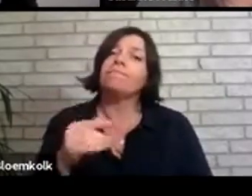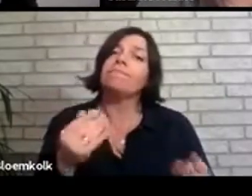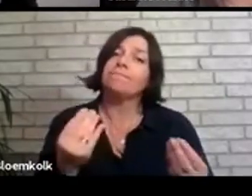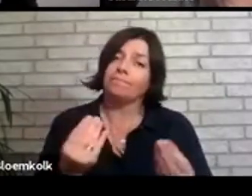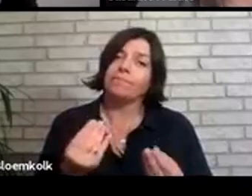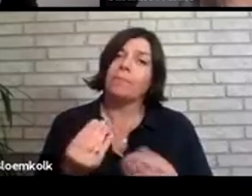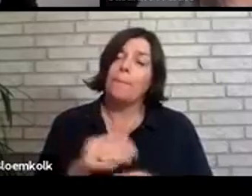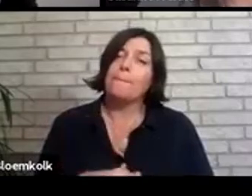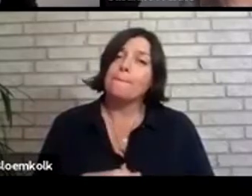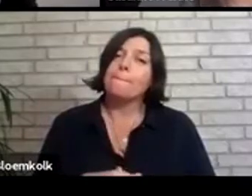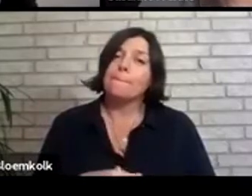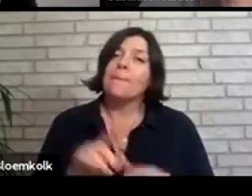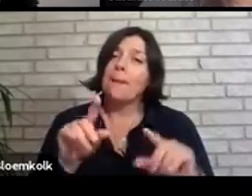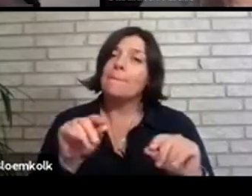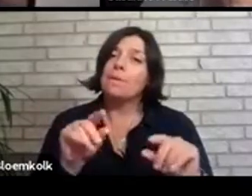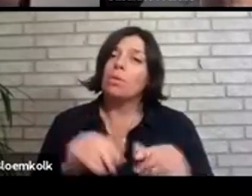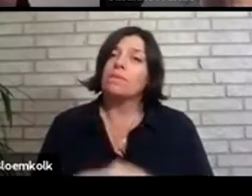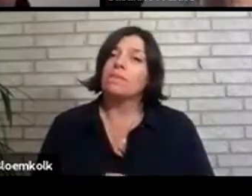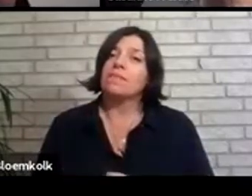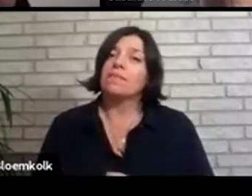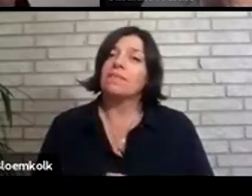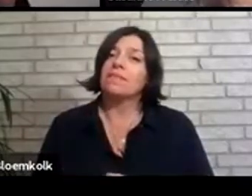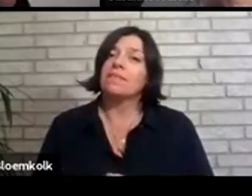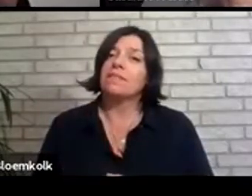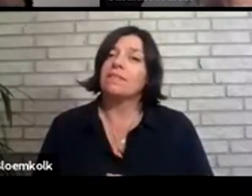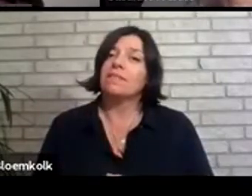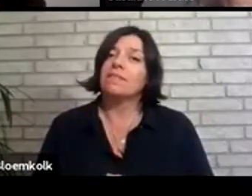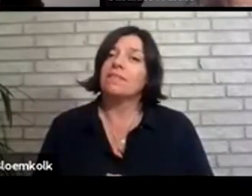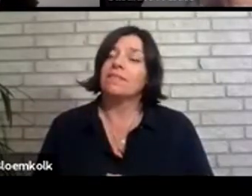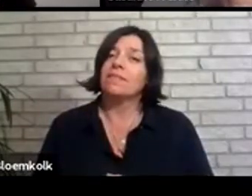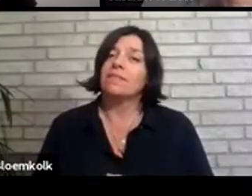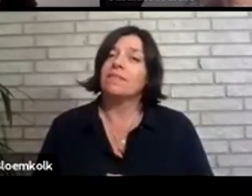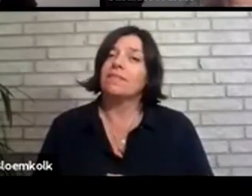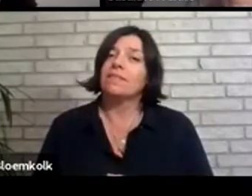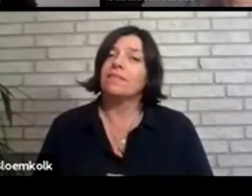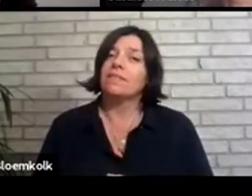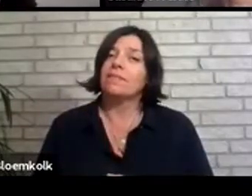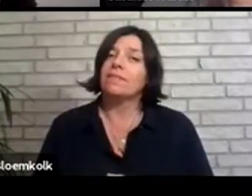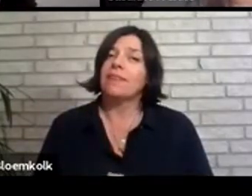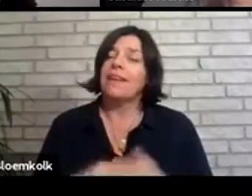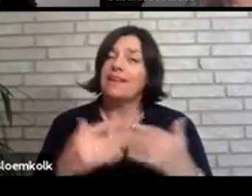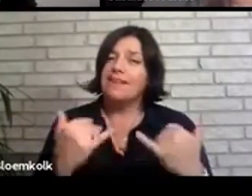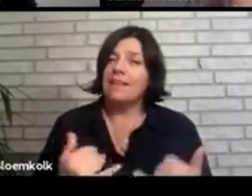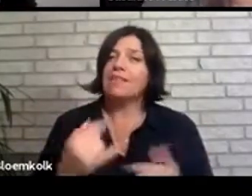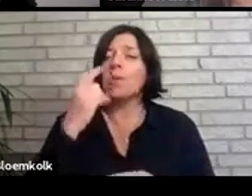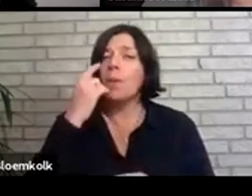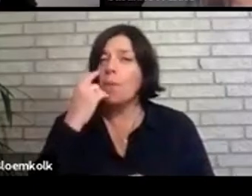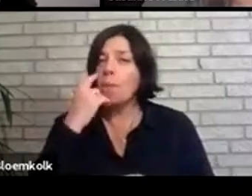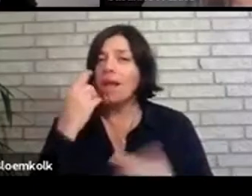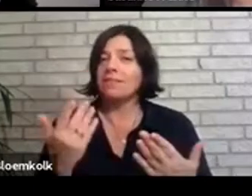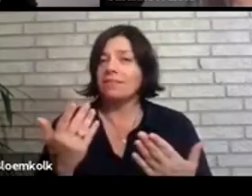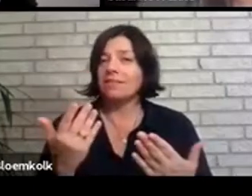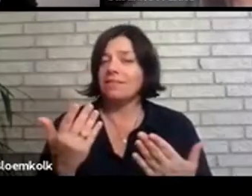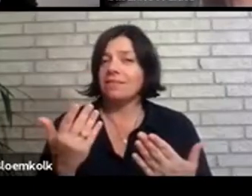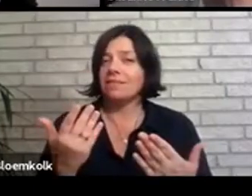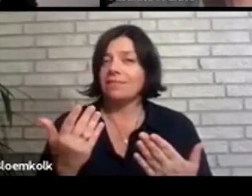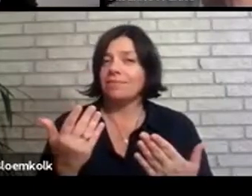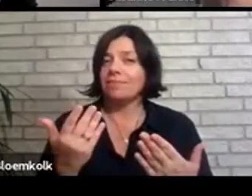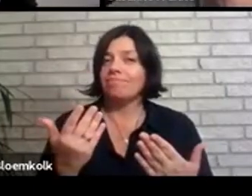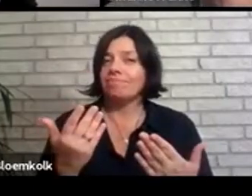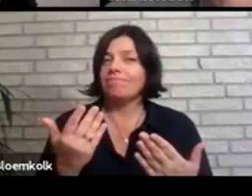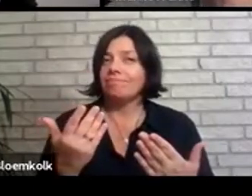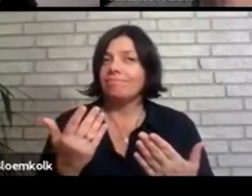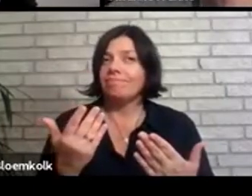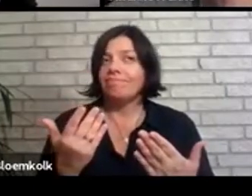uns immer noch in einem Möglichkeitenfenster befinden, tatsächlich aktiv als organisierte Fans auf